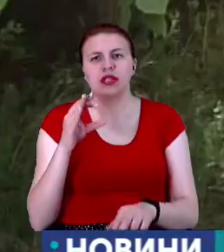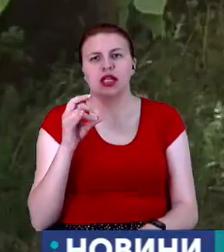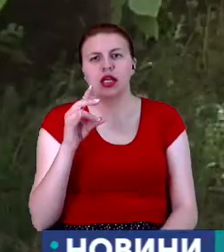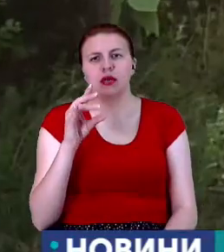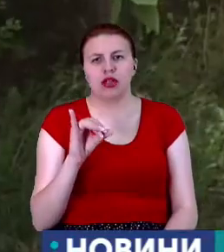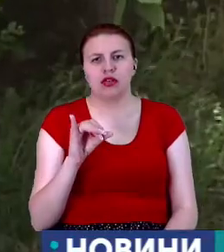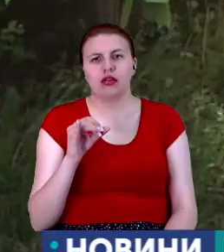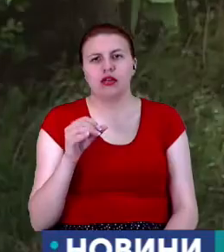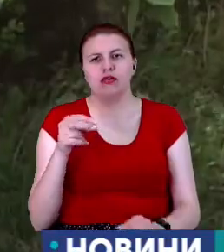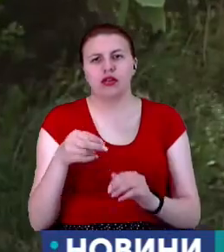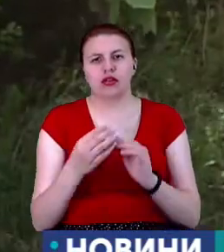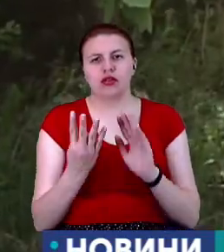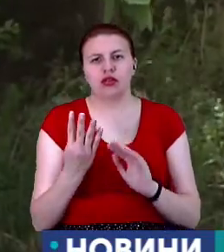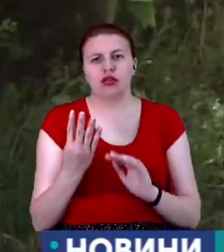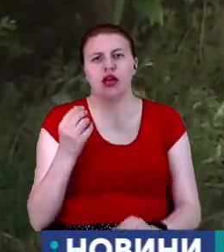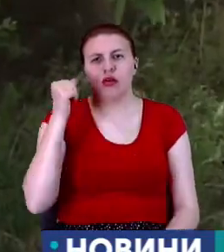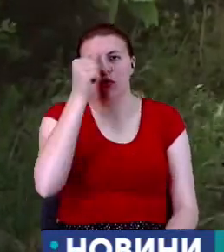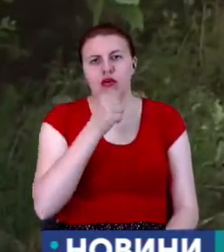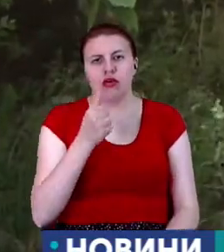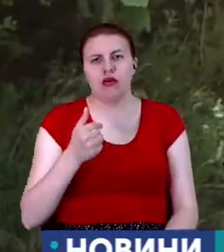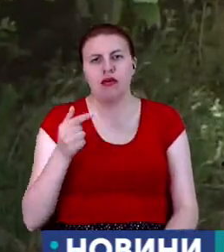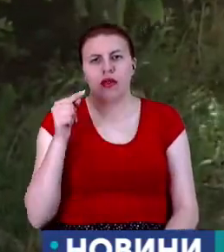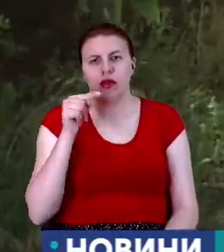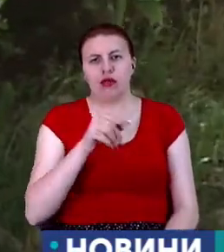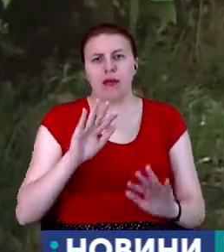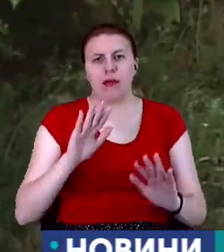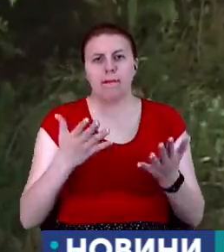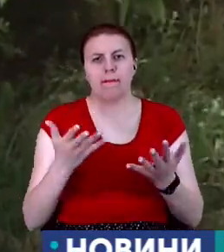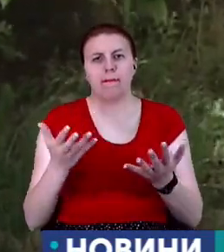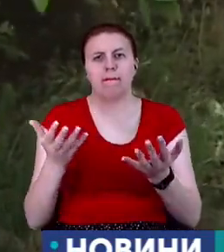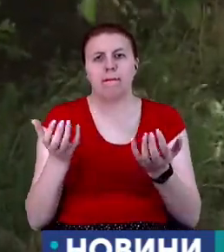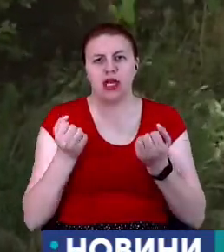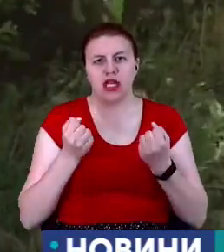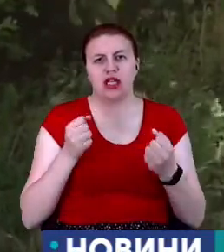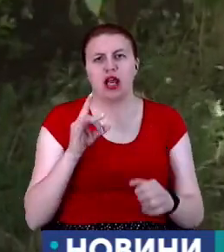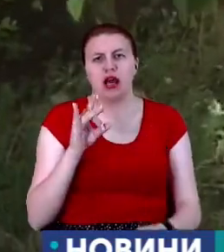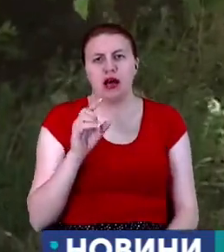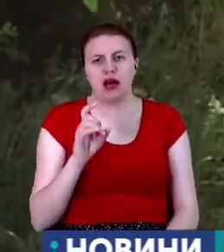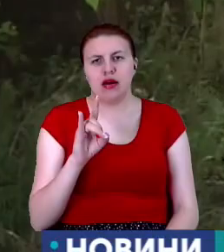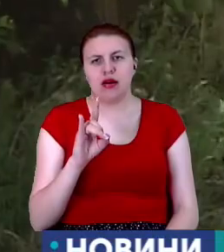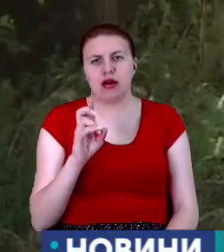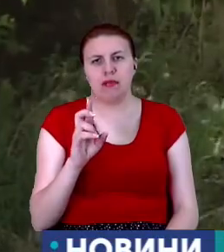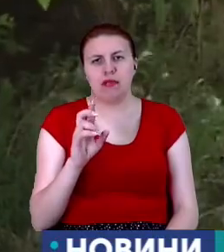року. На той момент нас прийняли на репхозі люди, вони допомагали нам також.